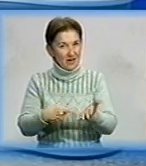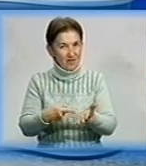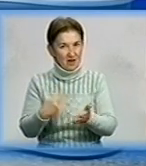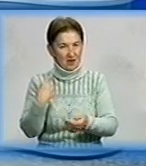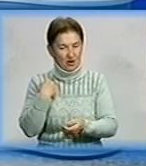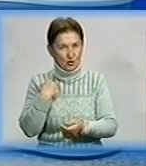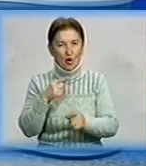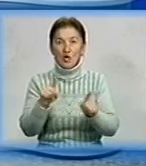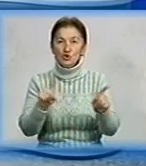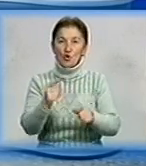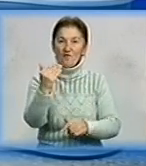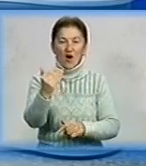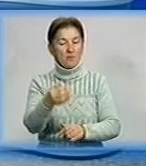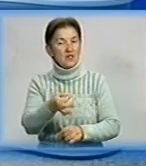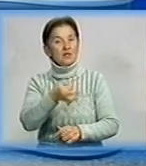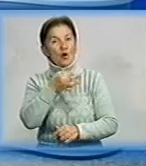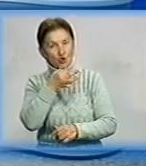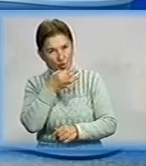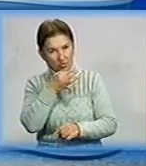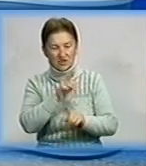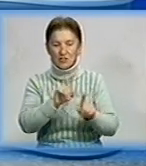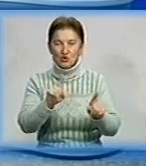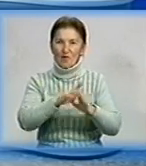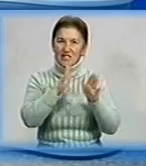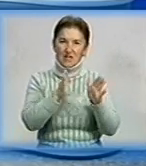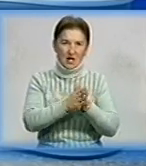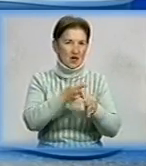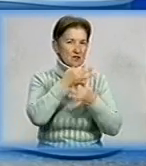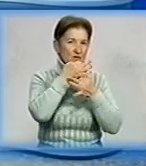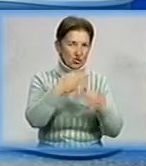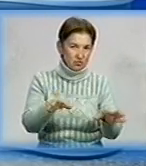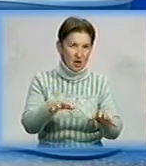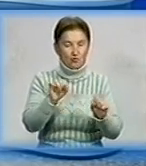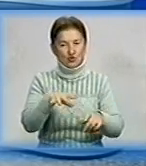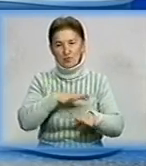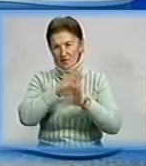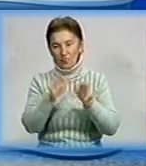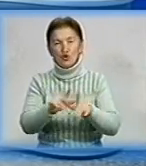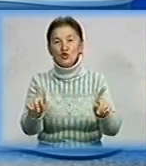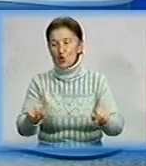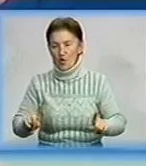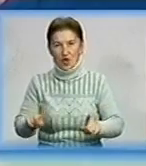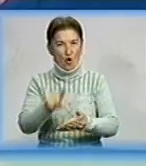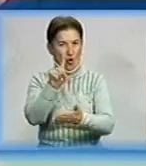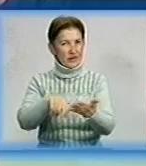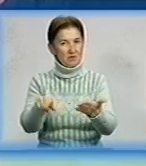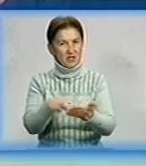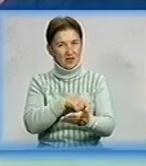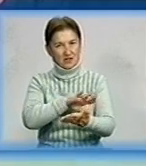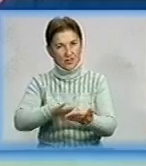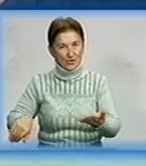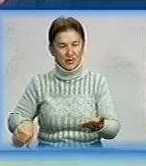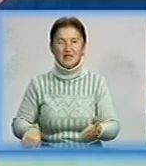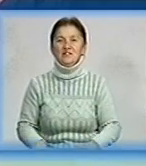речі вам сподобались, які речі не дуже, а яких взагалі треба було б позбутися в місті? You already had some Kirovograd